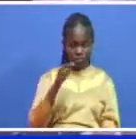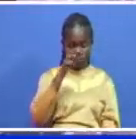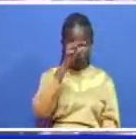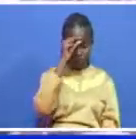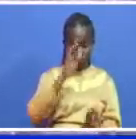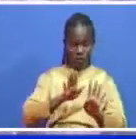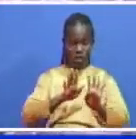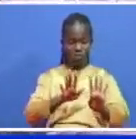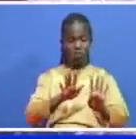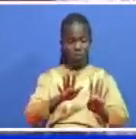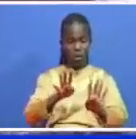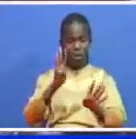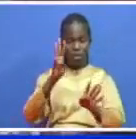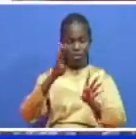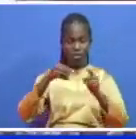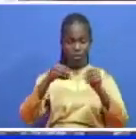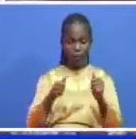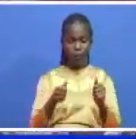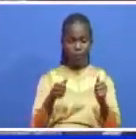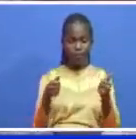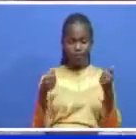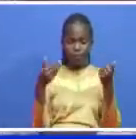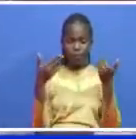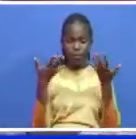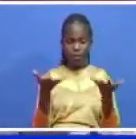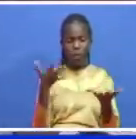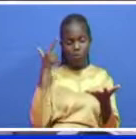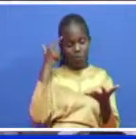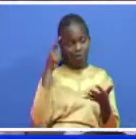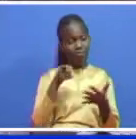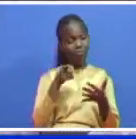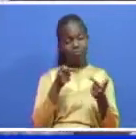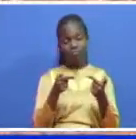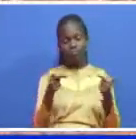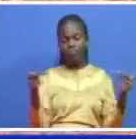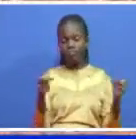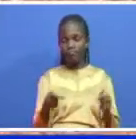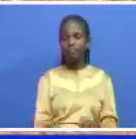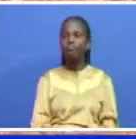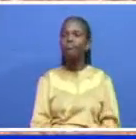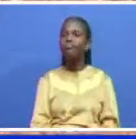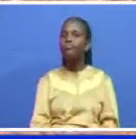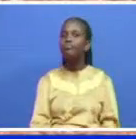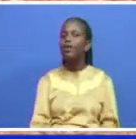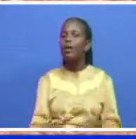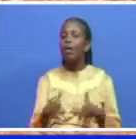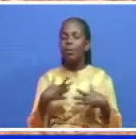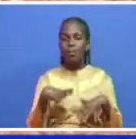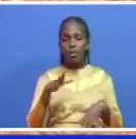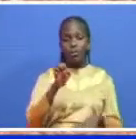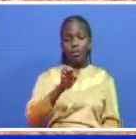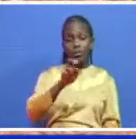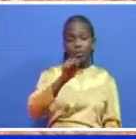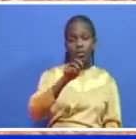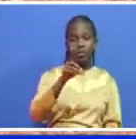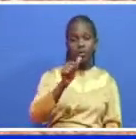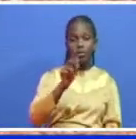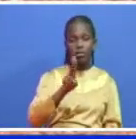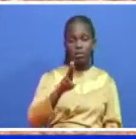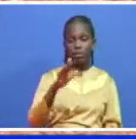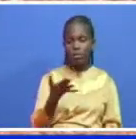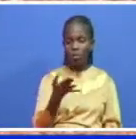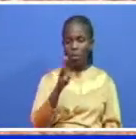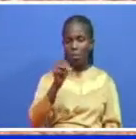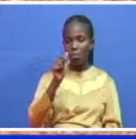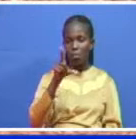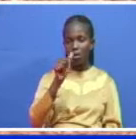selekali kulikilila na kweto songyo wa mwethi wangusi nisio idhim. tano ma wodi enda malalani te amba kwa wandu ile